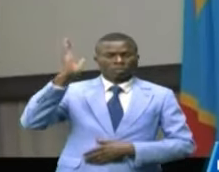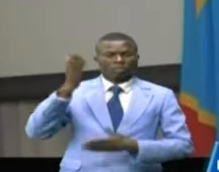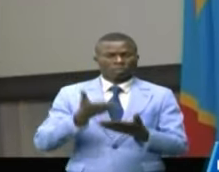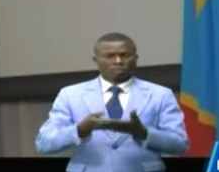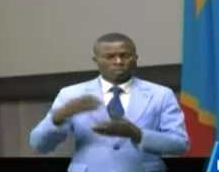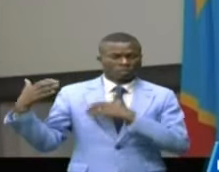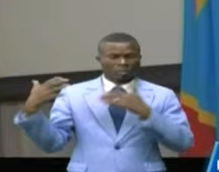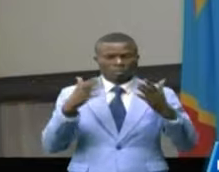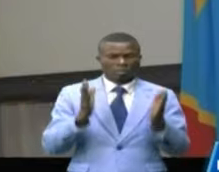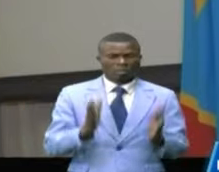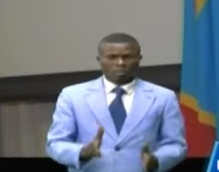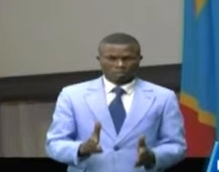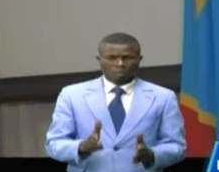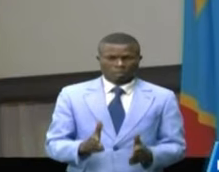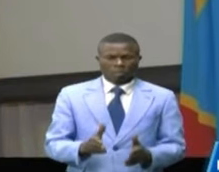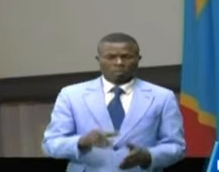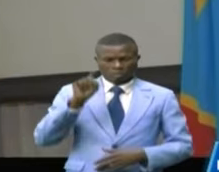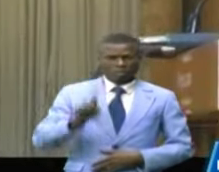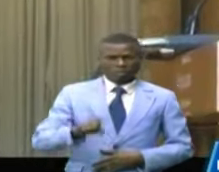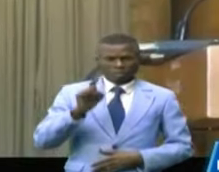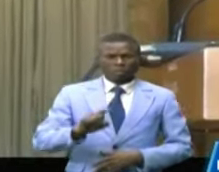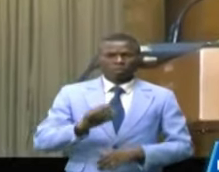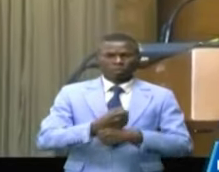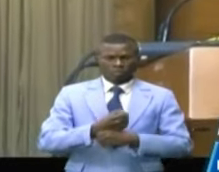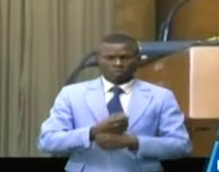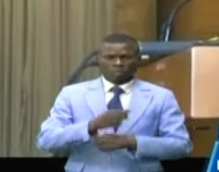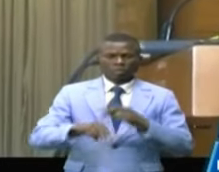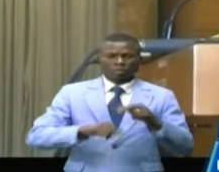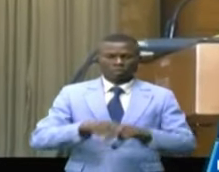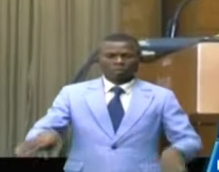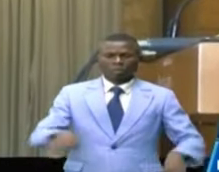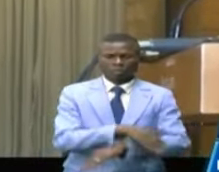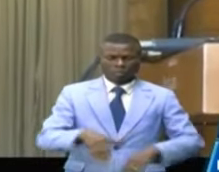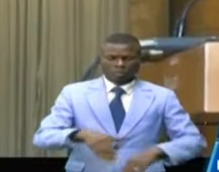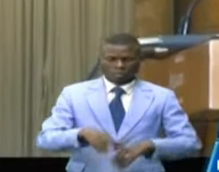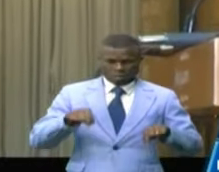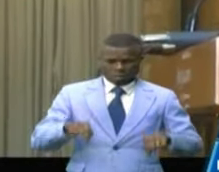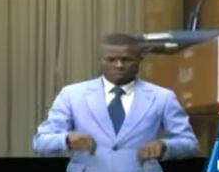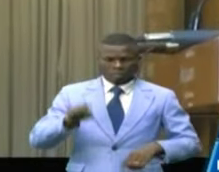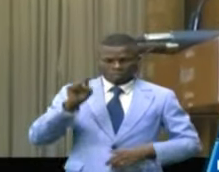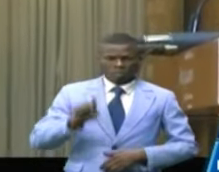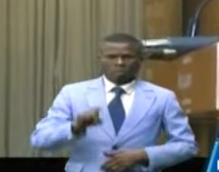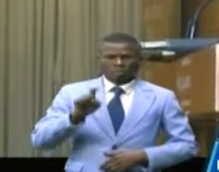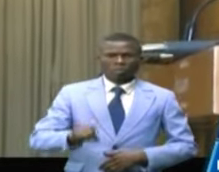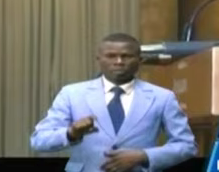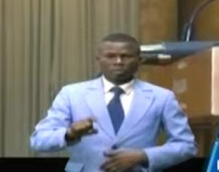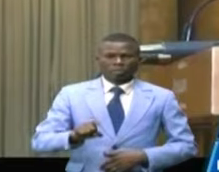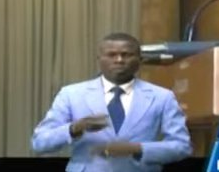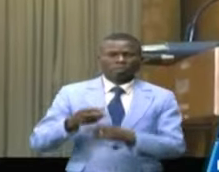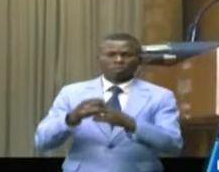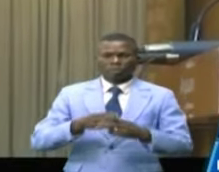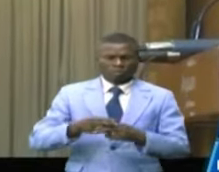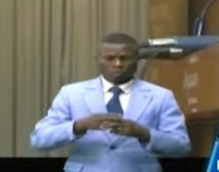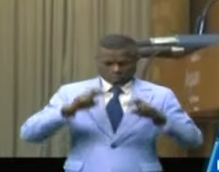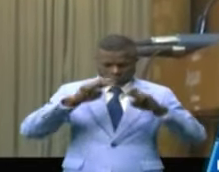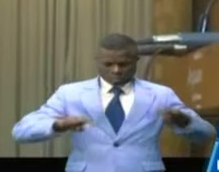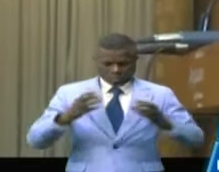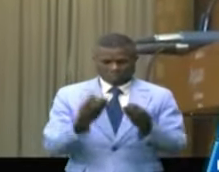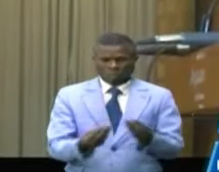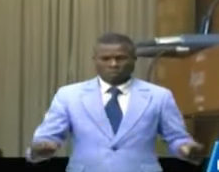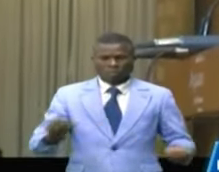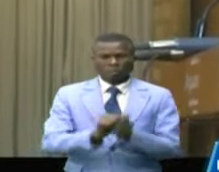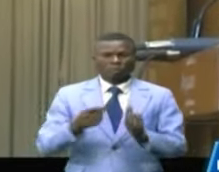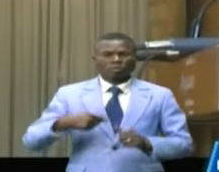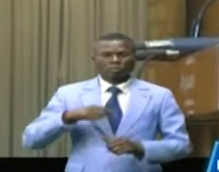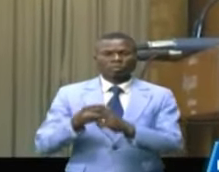non tarifaires devraient être rétablis. Nos frontières devraient désormais être des lieux de recherche de solutions à nos